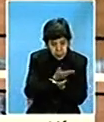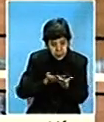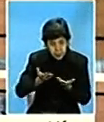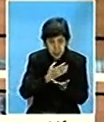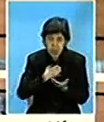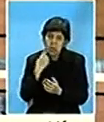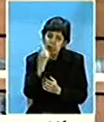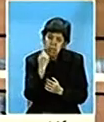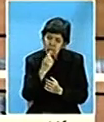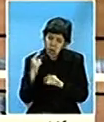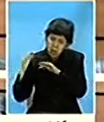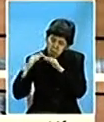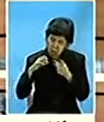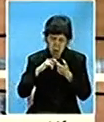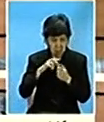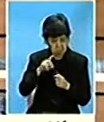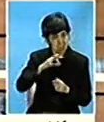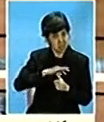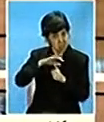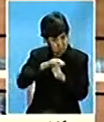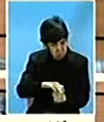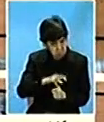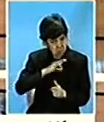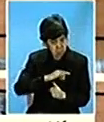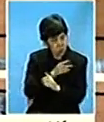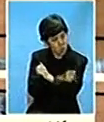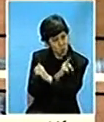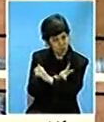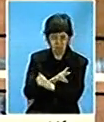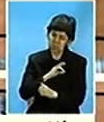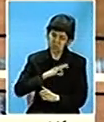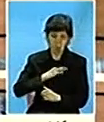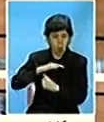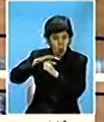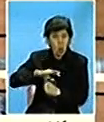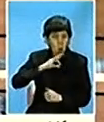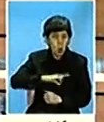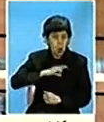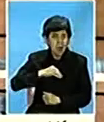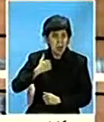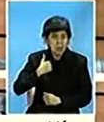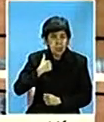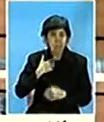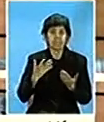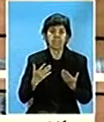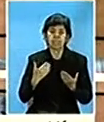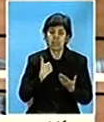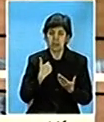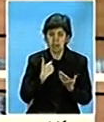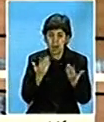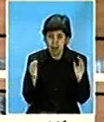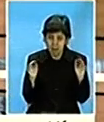องเที่ยวต่างชาติที่ถูกเอารัดเอาเปรียบในพื้นที่จังหวัดภูเก็ตแต่ปรากฏว่าเมื่อถึงเว